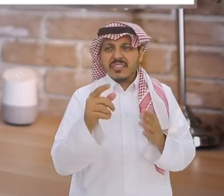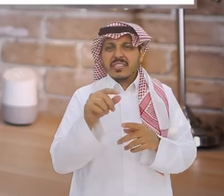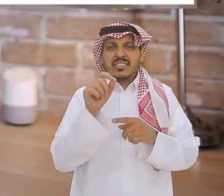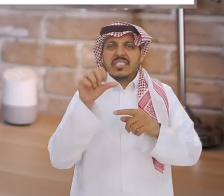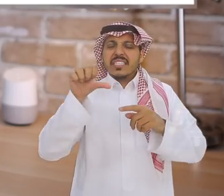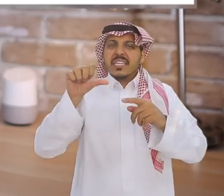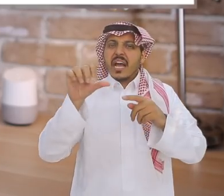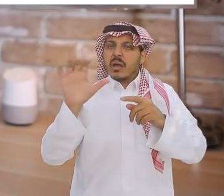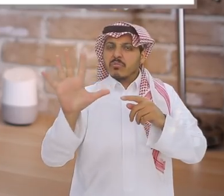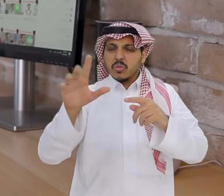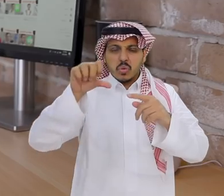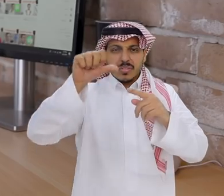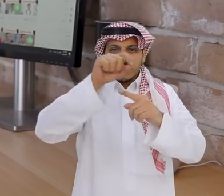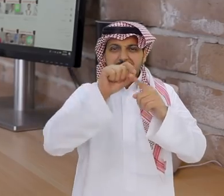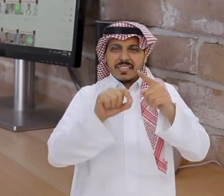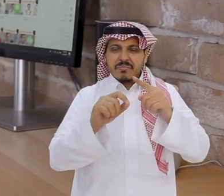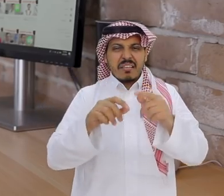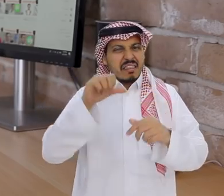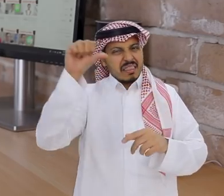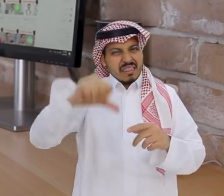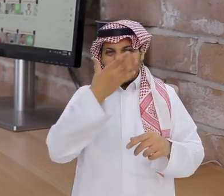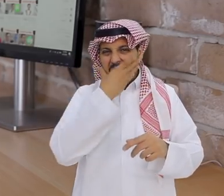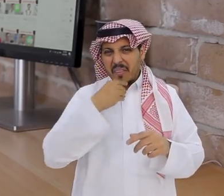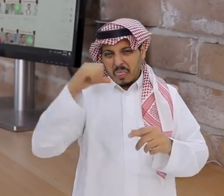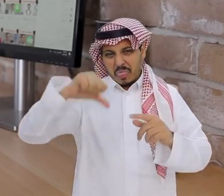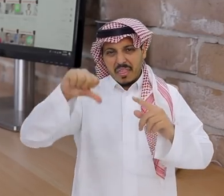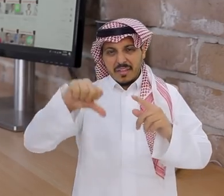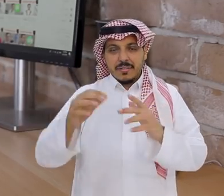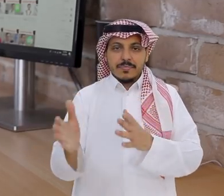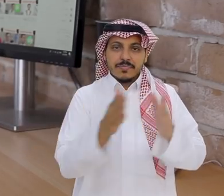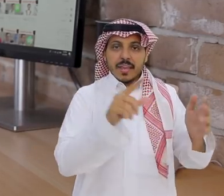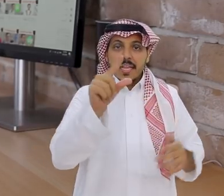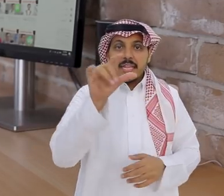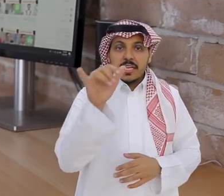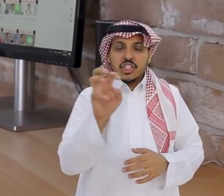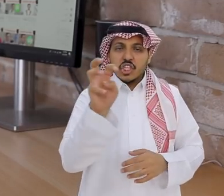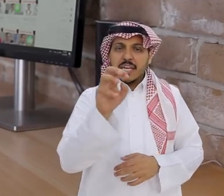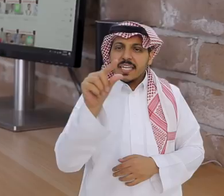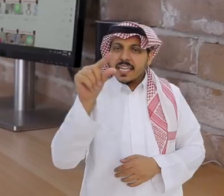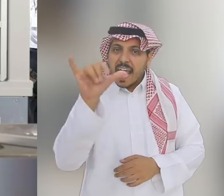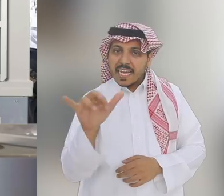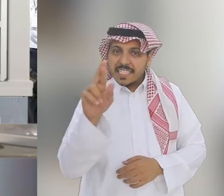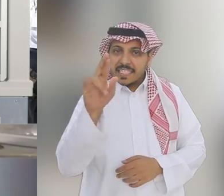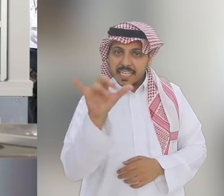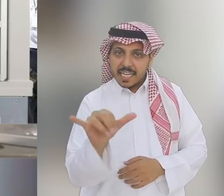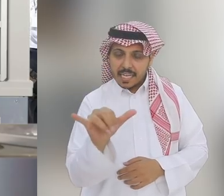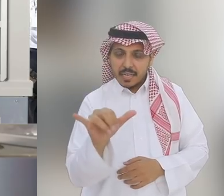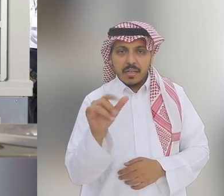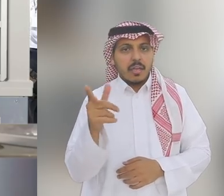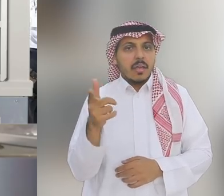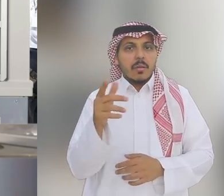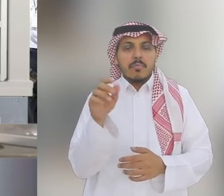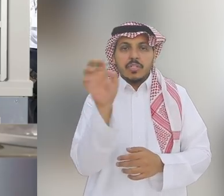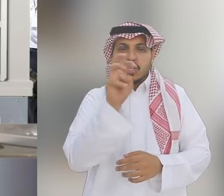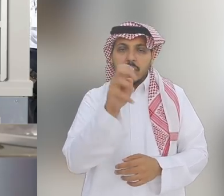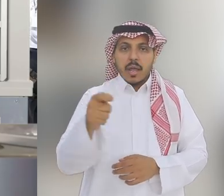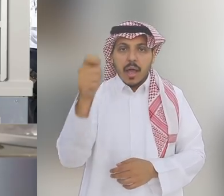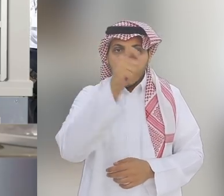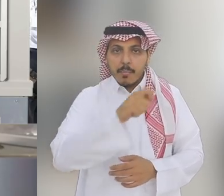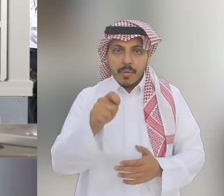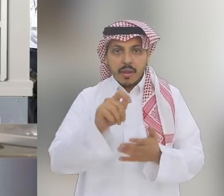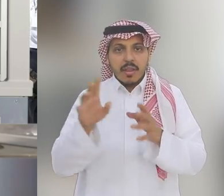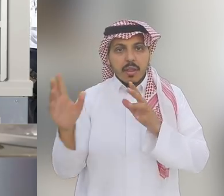معاكم حق والله يستر. نتكلم الحين على دايزي من أبل، وتوافقا مع يوم الأرض أعلنوا شوية أشياء هم قاعدين